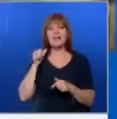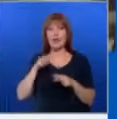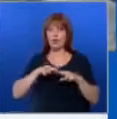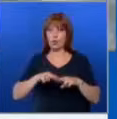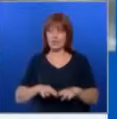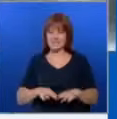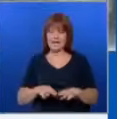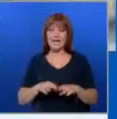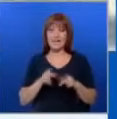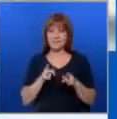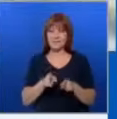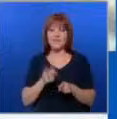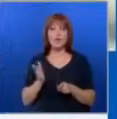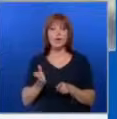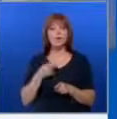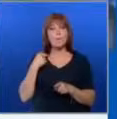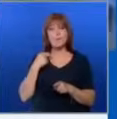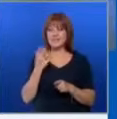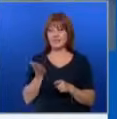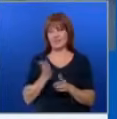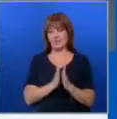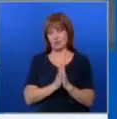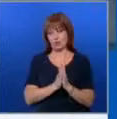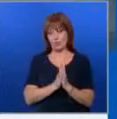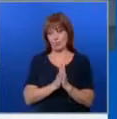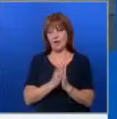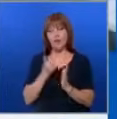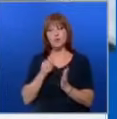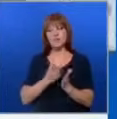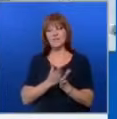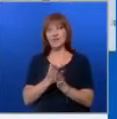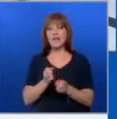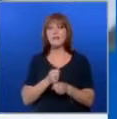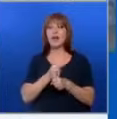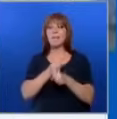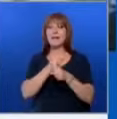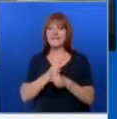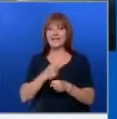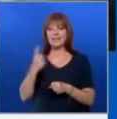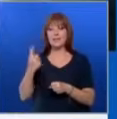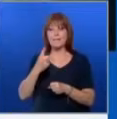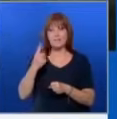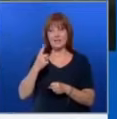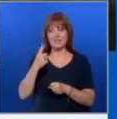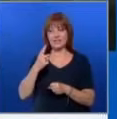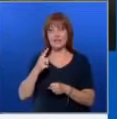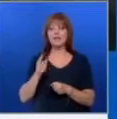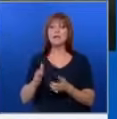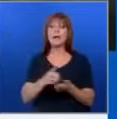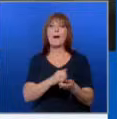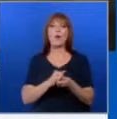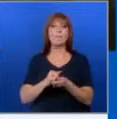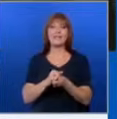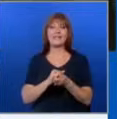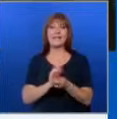поста си, нещо за което вече президентът го помоли. Друг вариант е да бъде връчен мандат на първата политическа сила, а именно Обединената